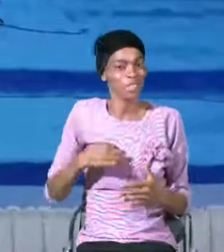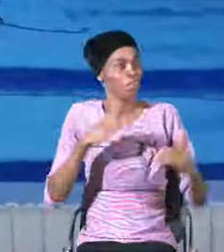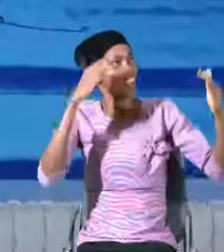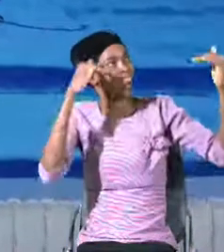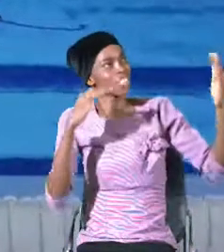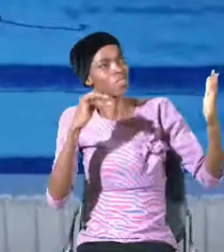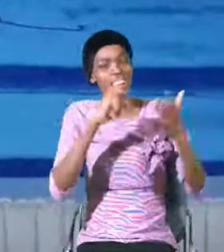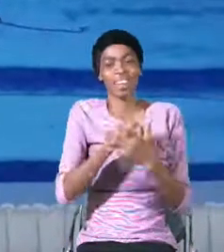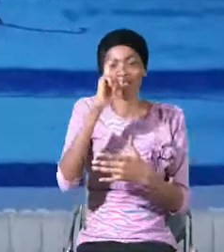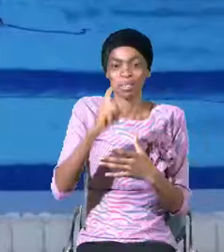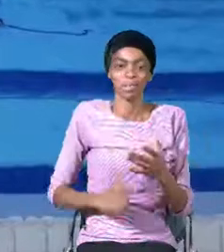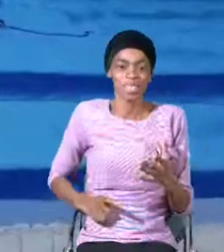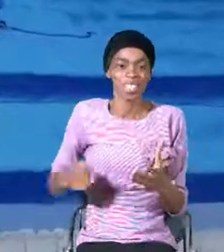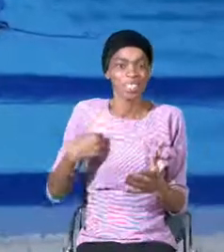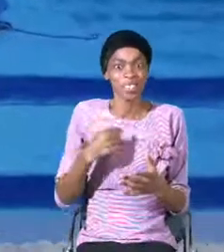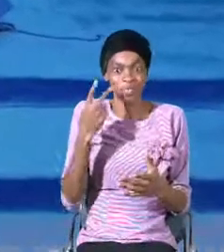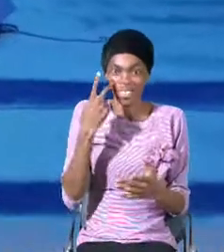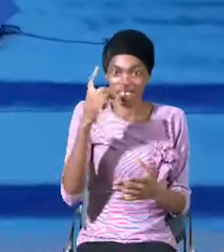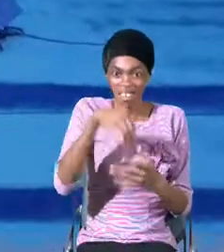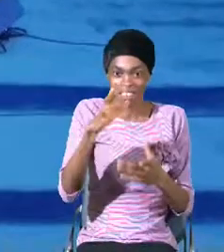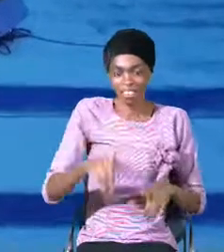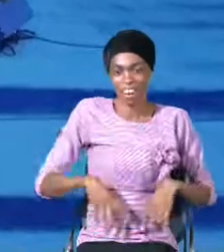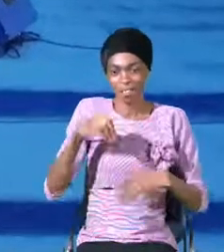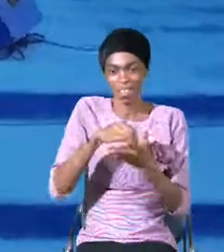voir dans ta vie.